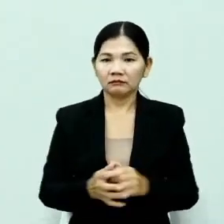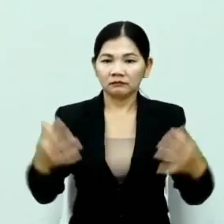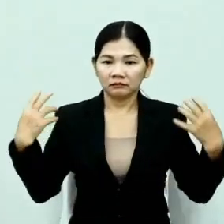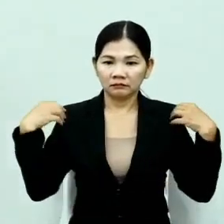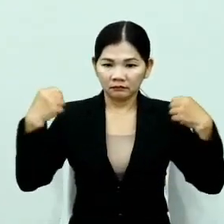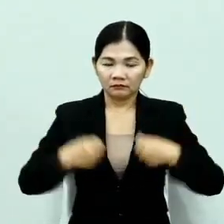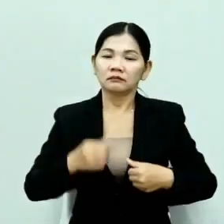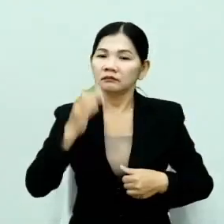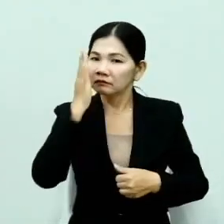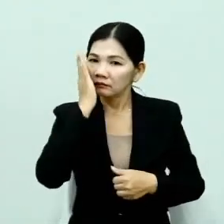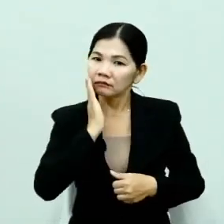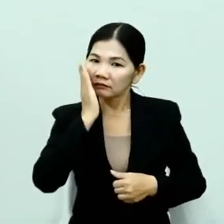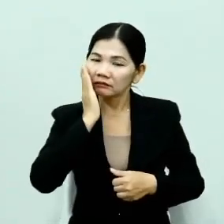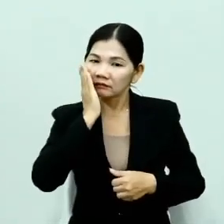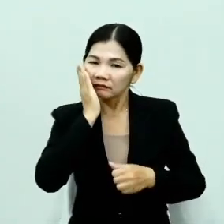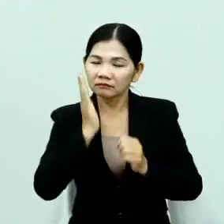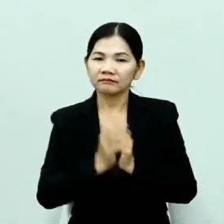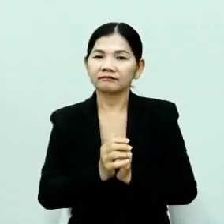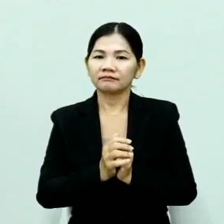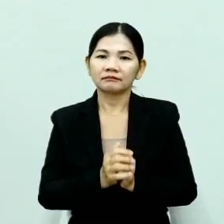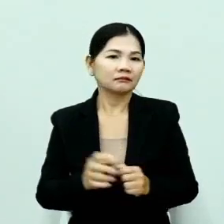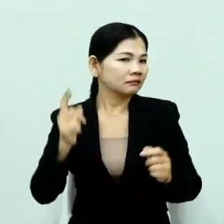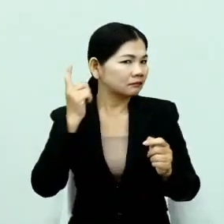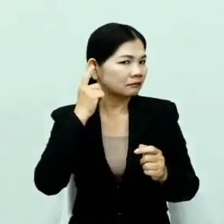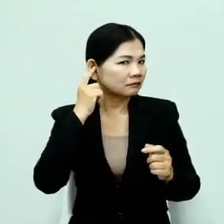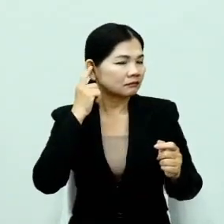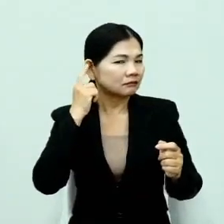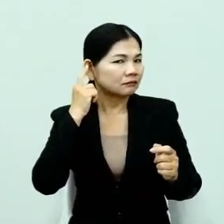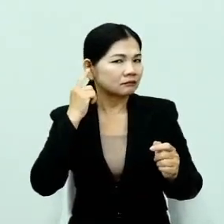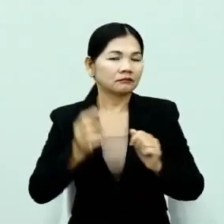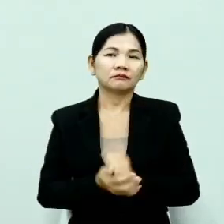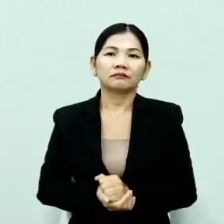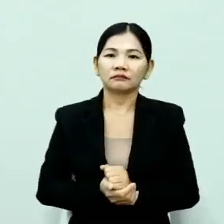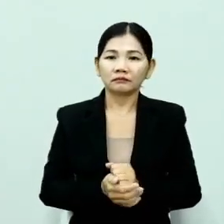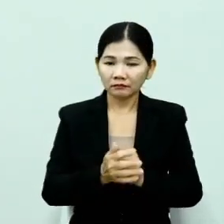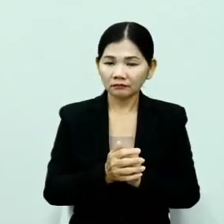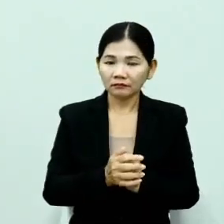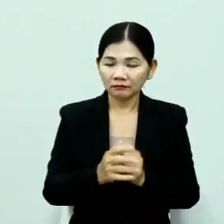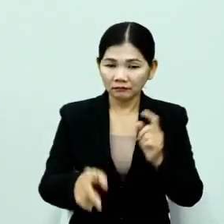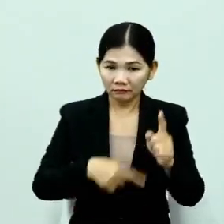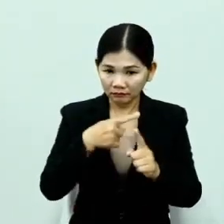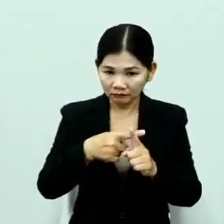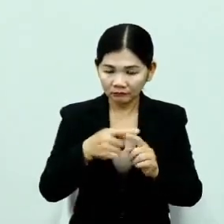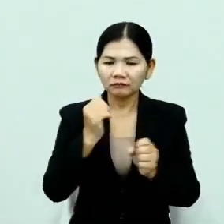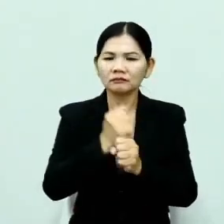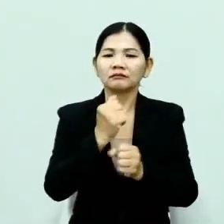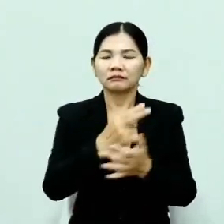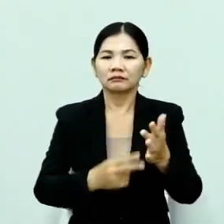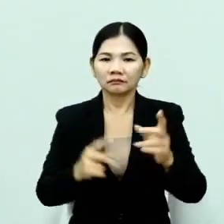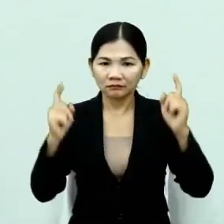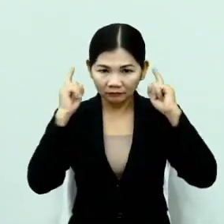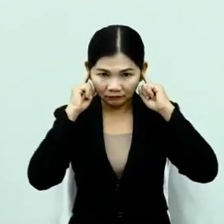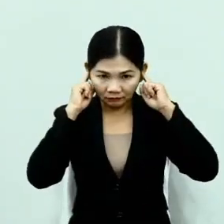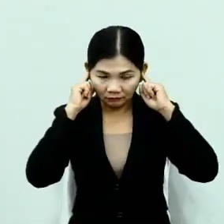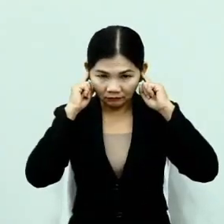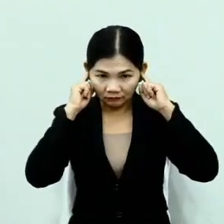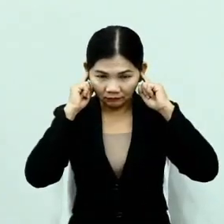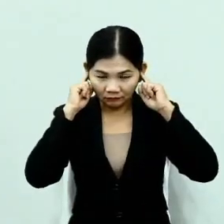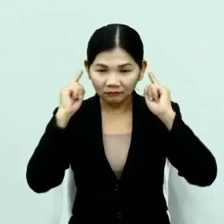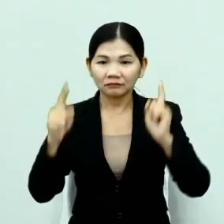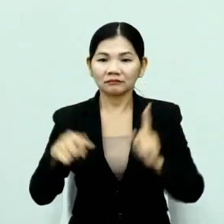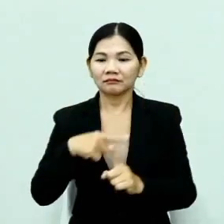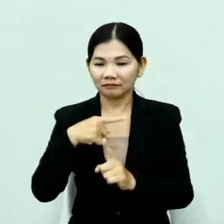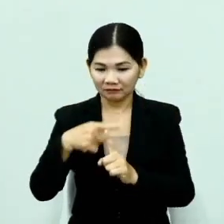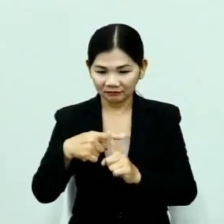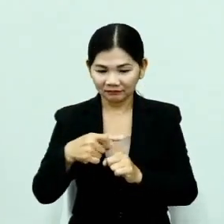xô. Hồi mình quạt miền bà rạp đạc tờ chìa con. Hồi miền ảnh miền sở nhà bầu con kết mơ quạt thua chìa vậy đấy con.